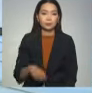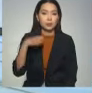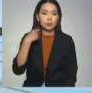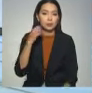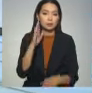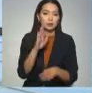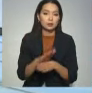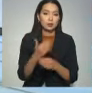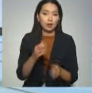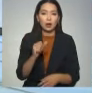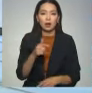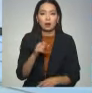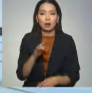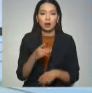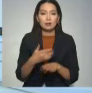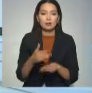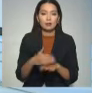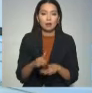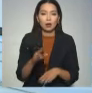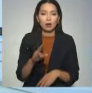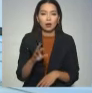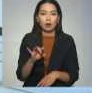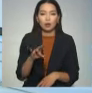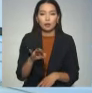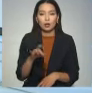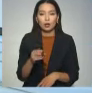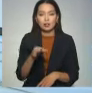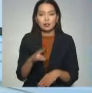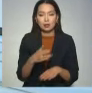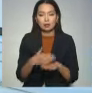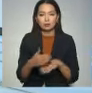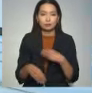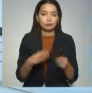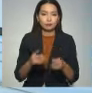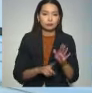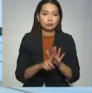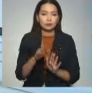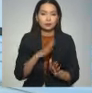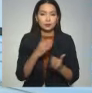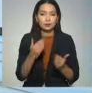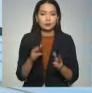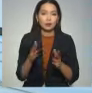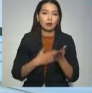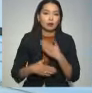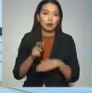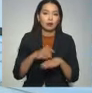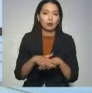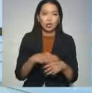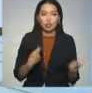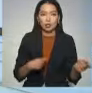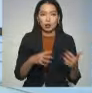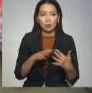Президент тапсырмасы аясында аграрлық несие корпорациясы жеңілдетілген несие бере бастады. Оның шапағатын көргендердің бірі жамбылдық